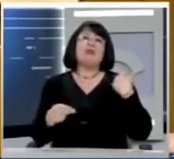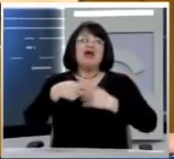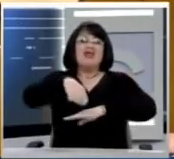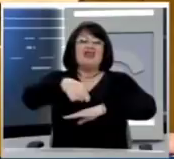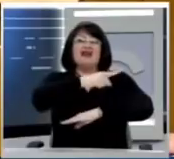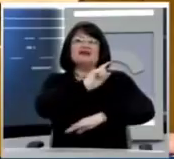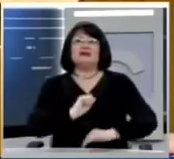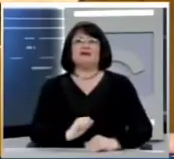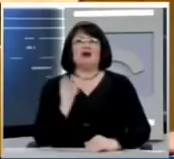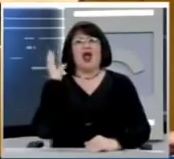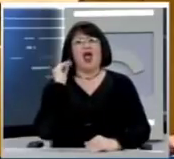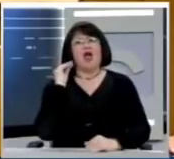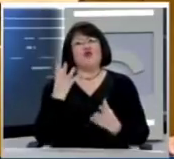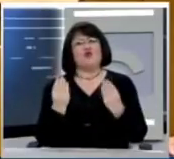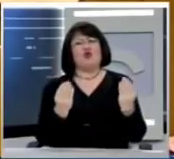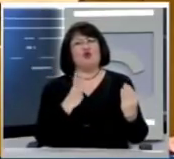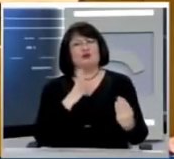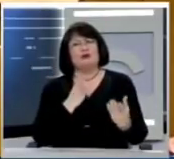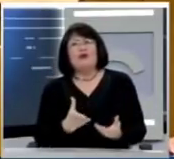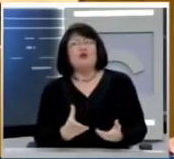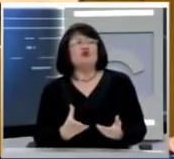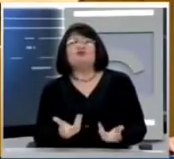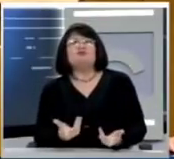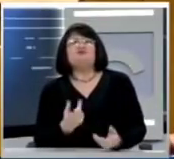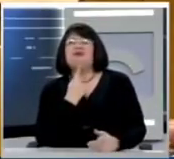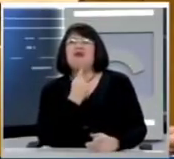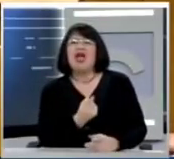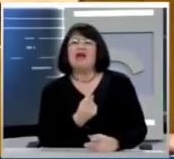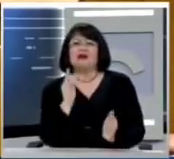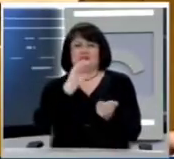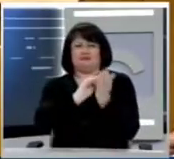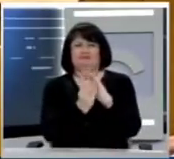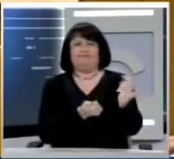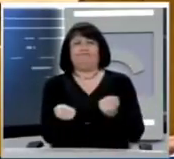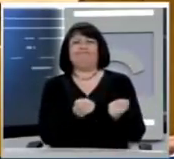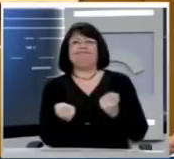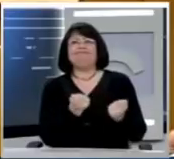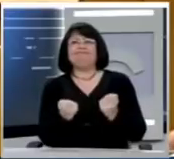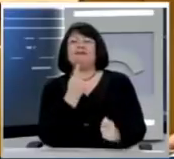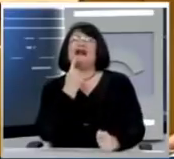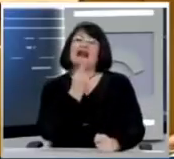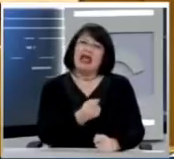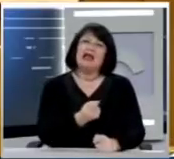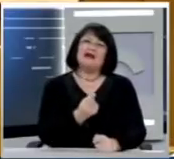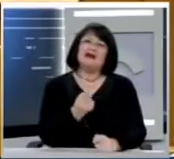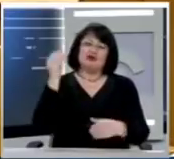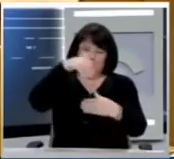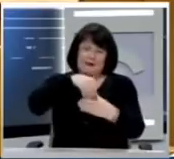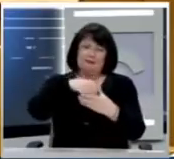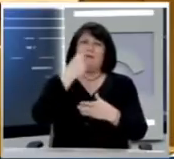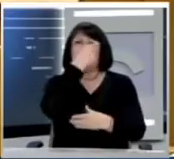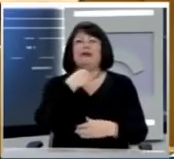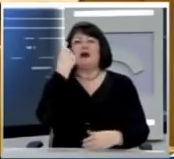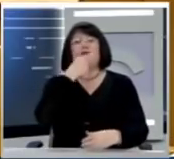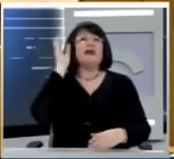Αλλά ακούω επίσης πολλούς να μιλάνε για σκευωρία, διότι λέει αρκετοί από τους φερόμενους εμπλεκόμενοι στην υπόθεση μπήκαν